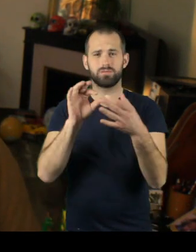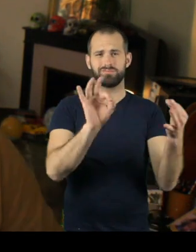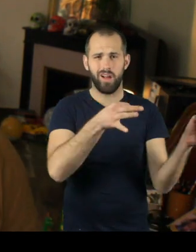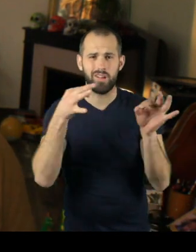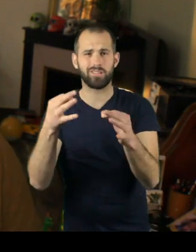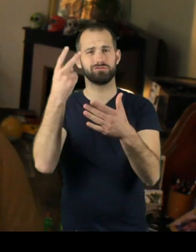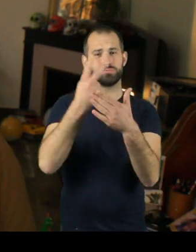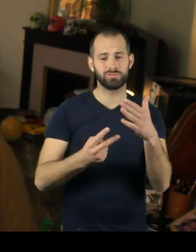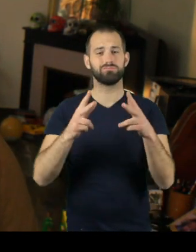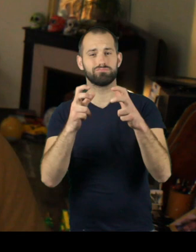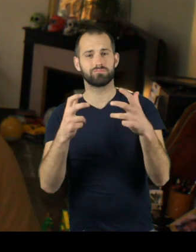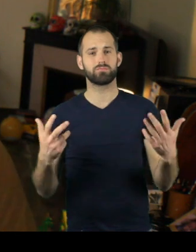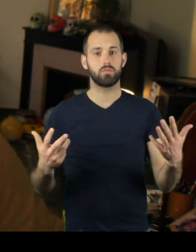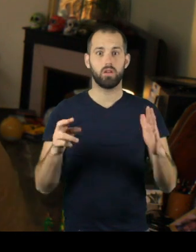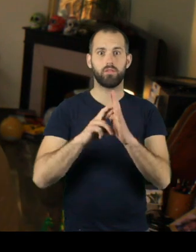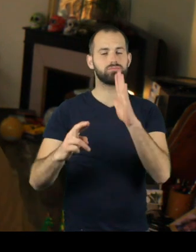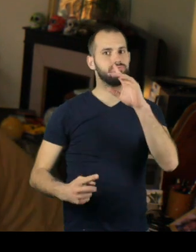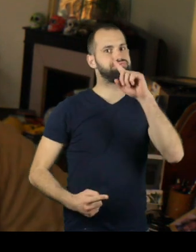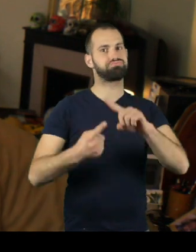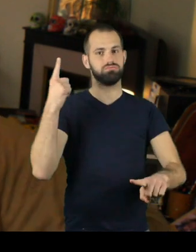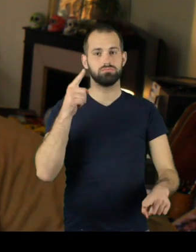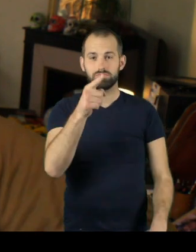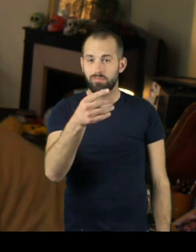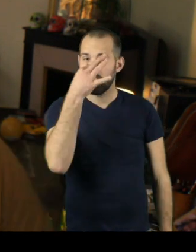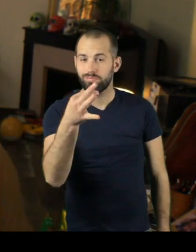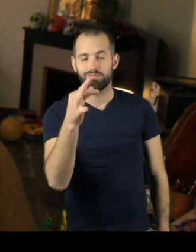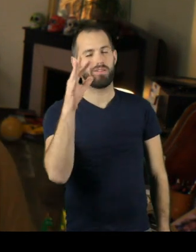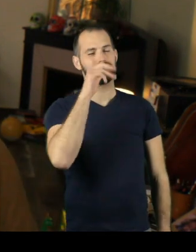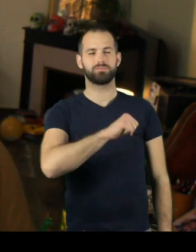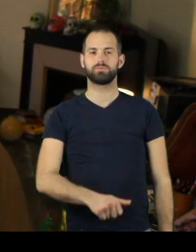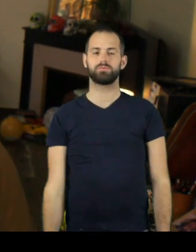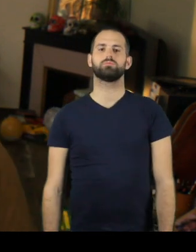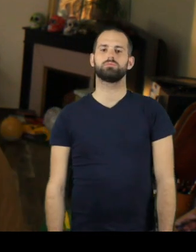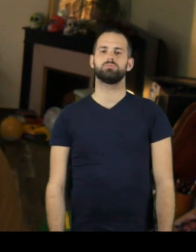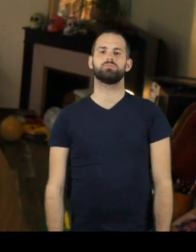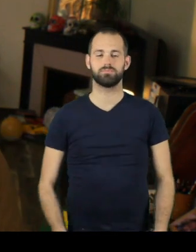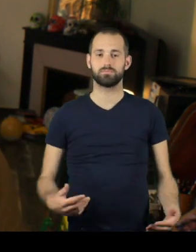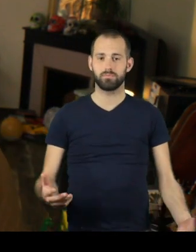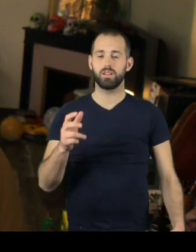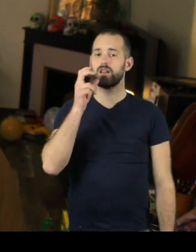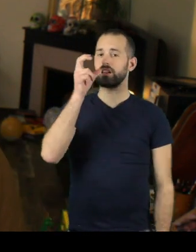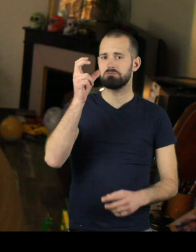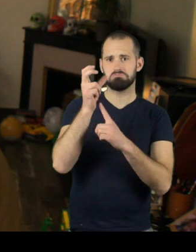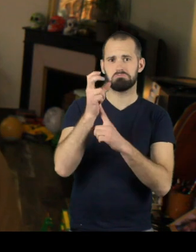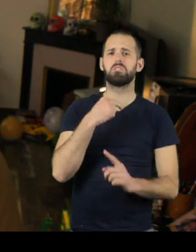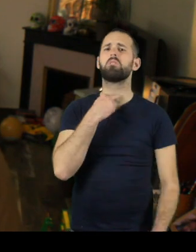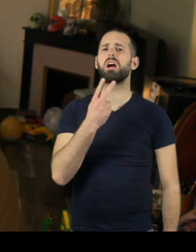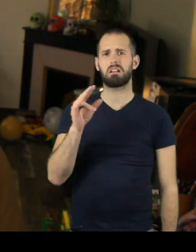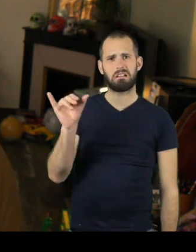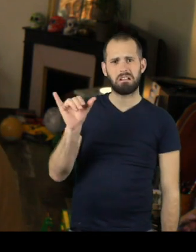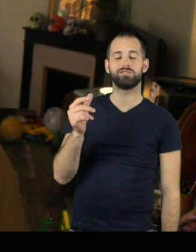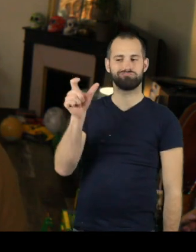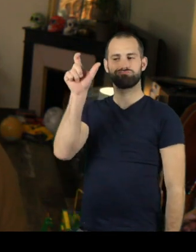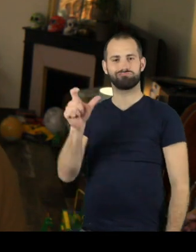250 films, séries, dessins animés et désormais jeux vidéo. C'est une référence absolue, vous ne pouvez pas le rater. Mais alors qui a réalisé le cri à l'origine?